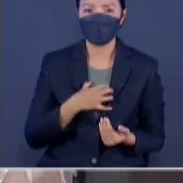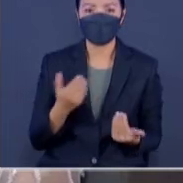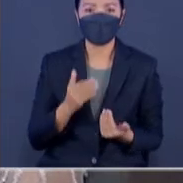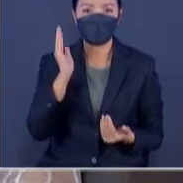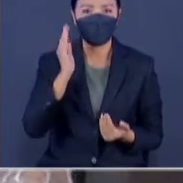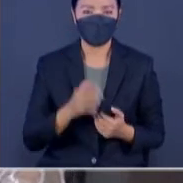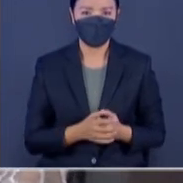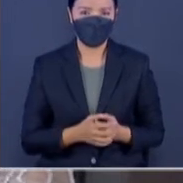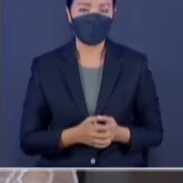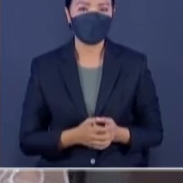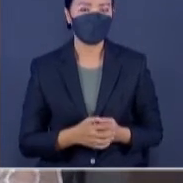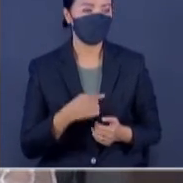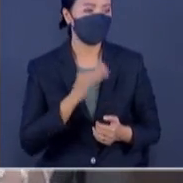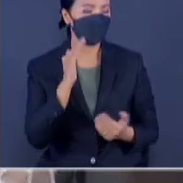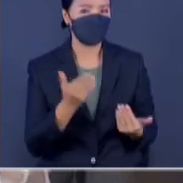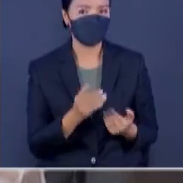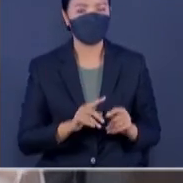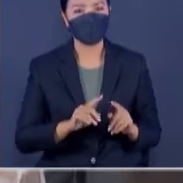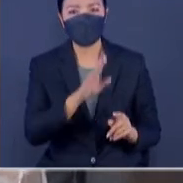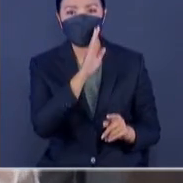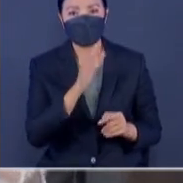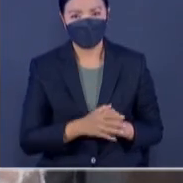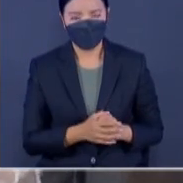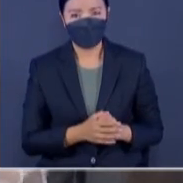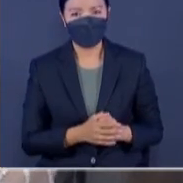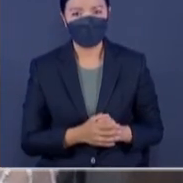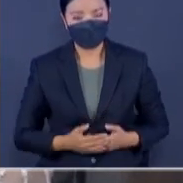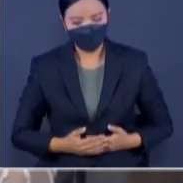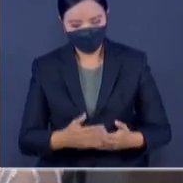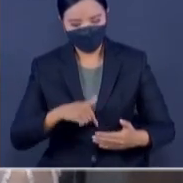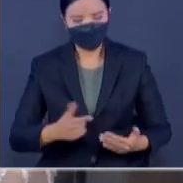าย จริงๆกวางอยากมีลูกชายค่ะแต่ถ้าสมมติว่าแบบเขาจะมาจะเพศไหนก็ได้ค่ะ